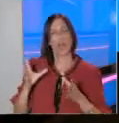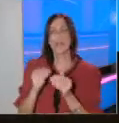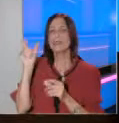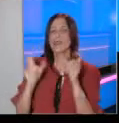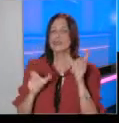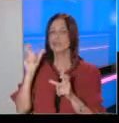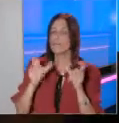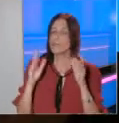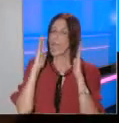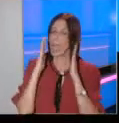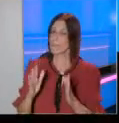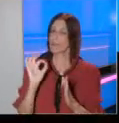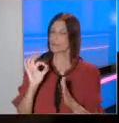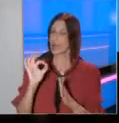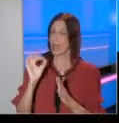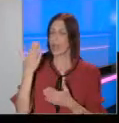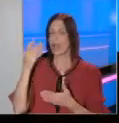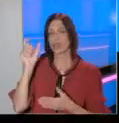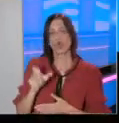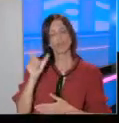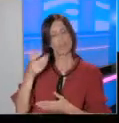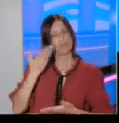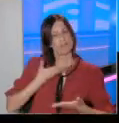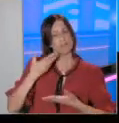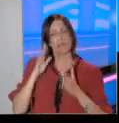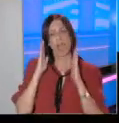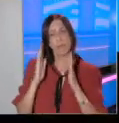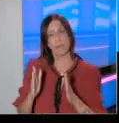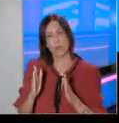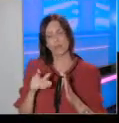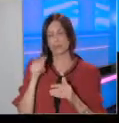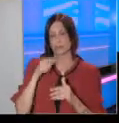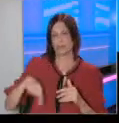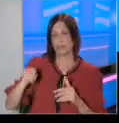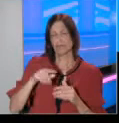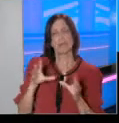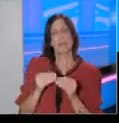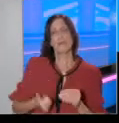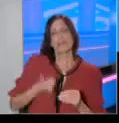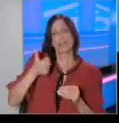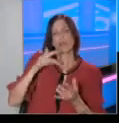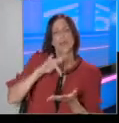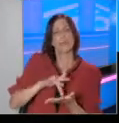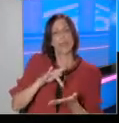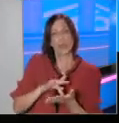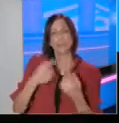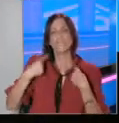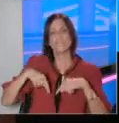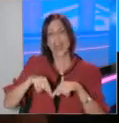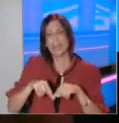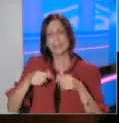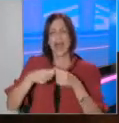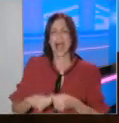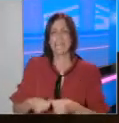התושבים, האמון של התושבים בנו ושיתוף הפעולה איתם ועם המנהיגות המקומית, ועדים, חברי